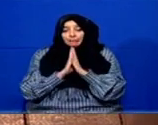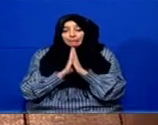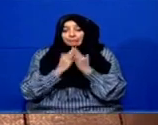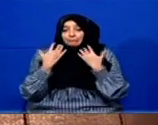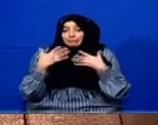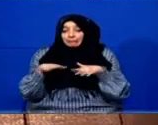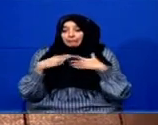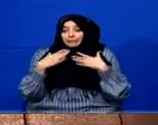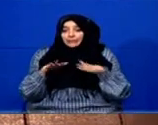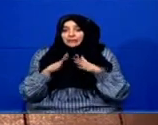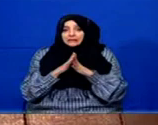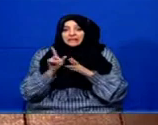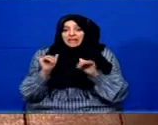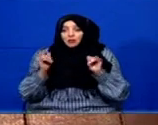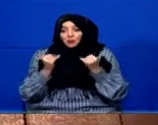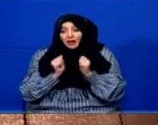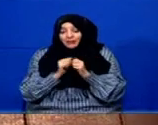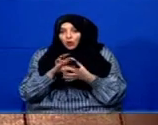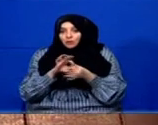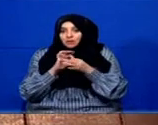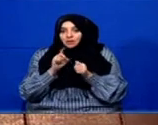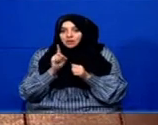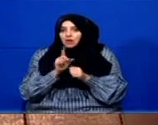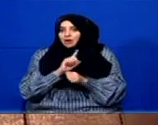هذا من اللعب بالدين